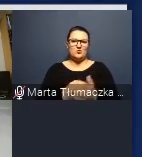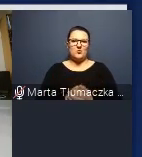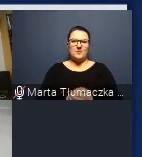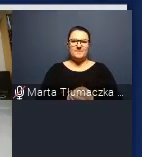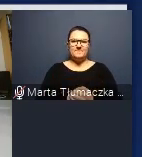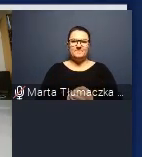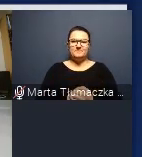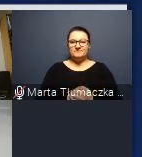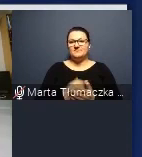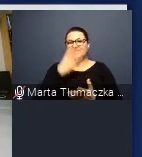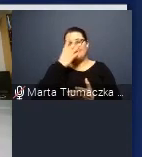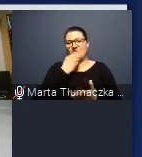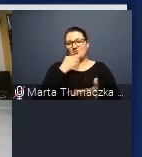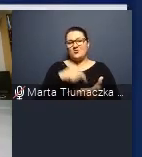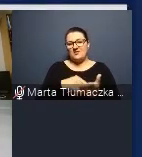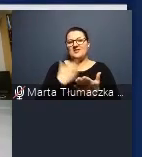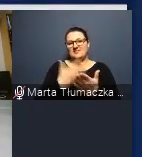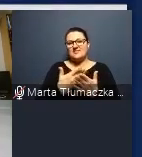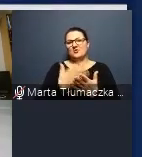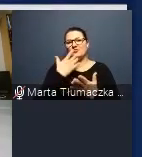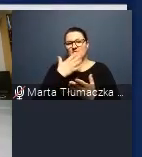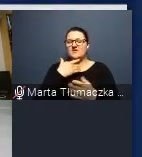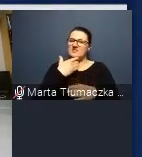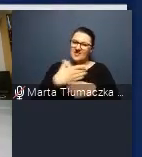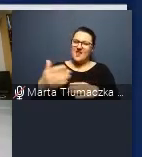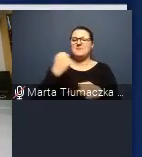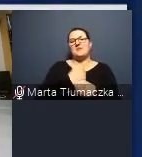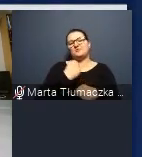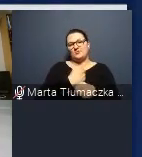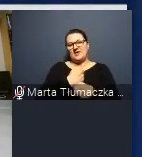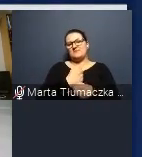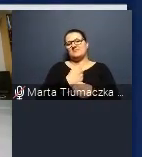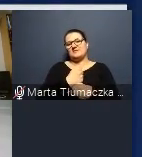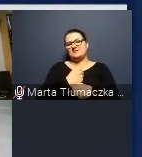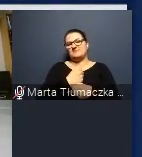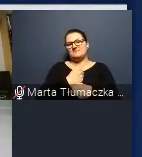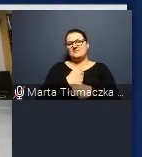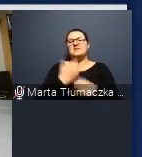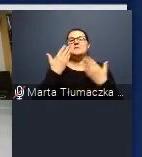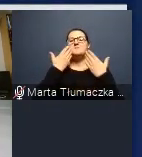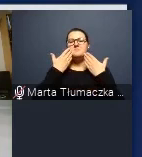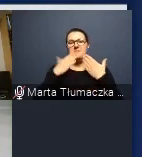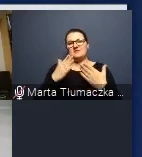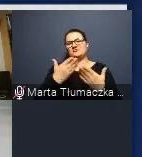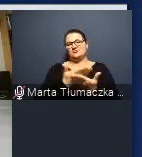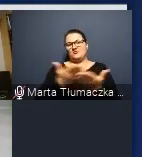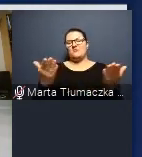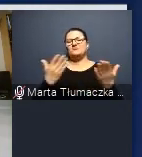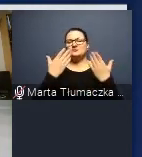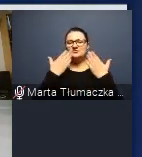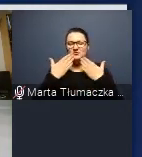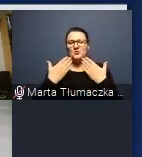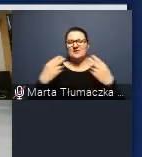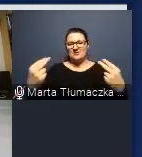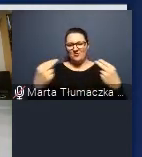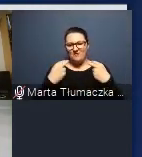tak to wygląda, dlatego mówię, że pracujemy dalej i bardzo Państwu dziękuję za uwagę. Mam nadzieję,